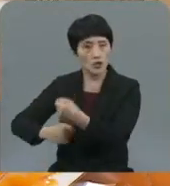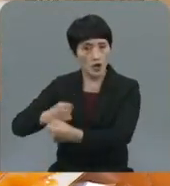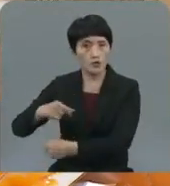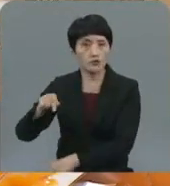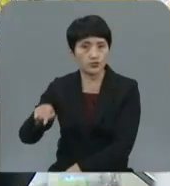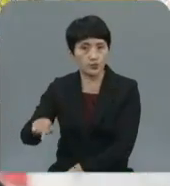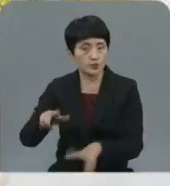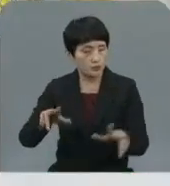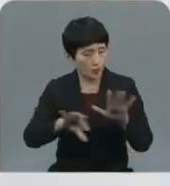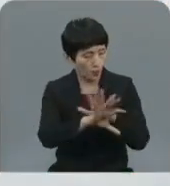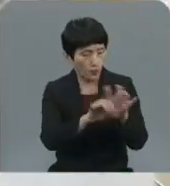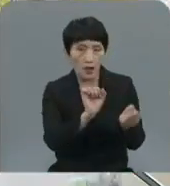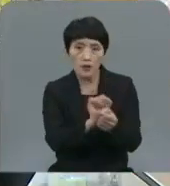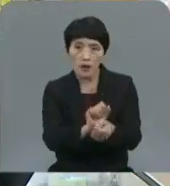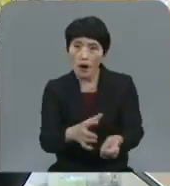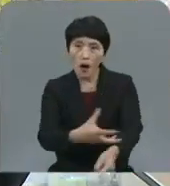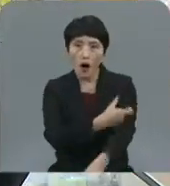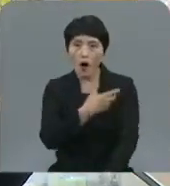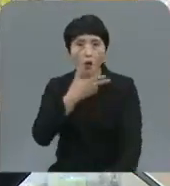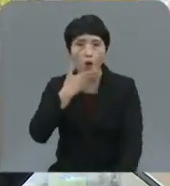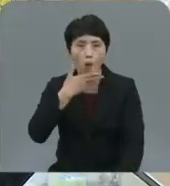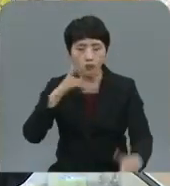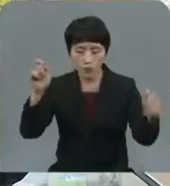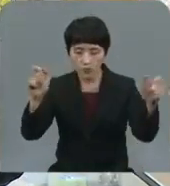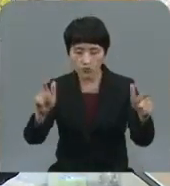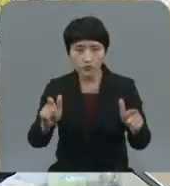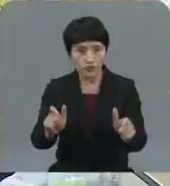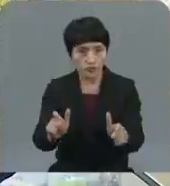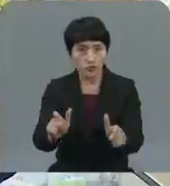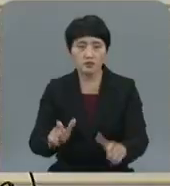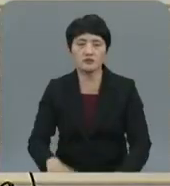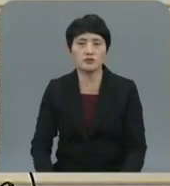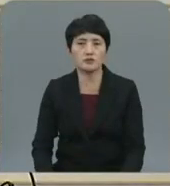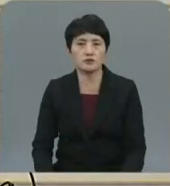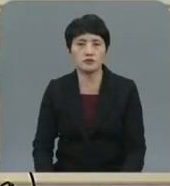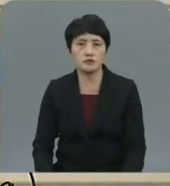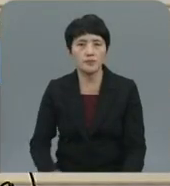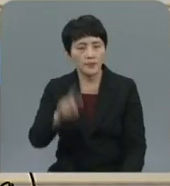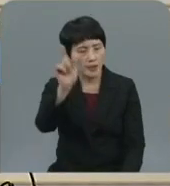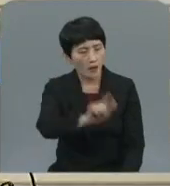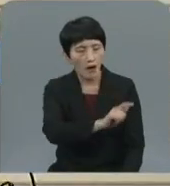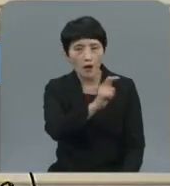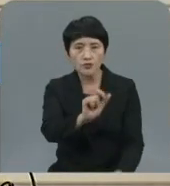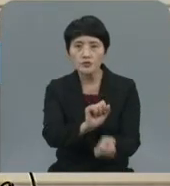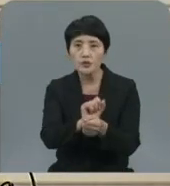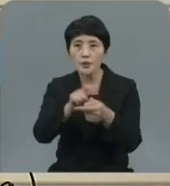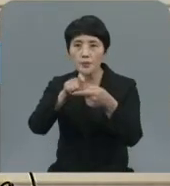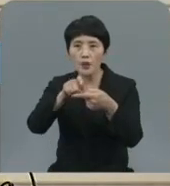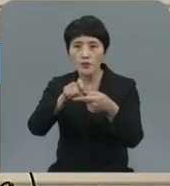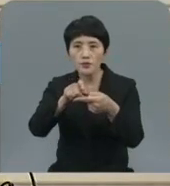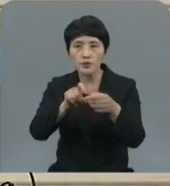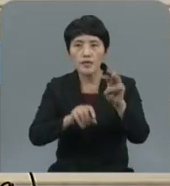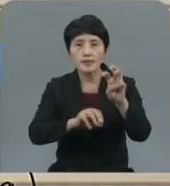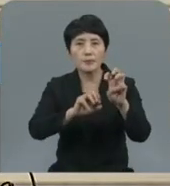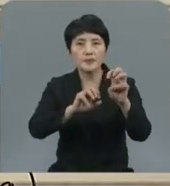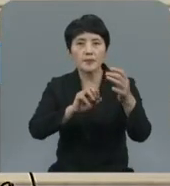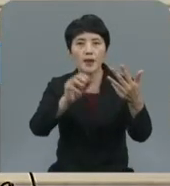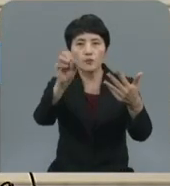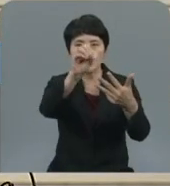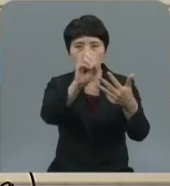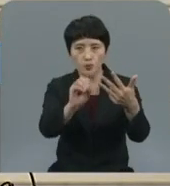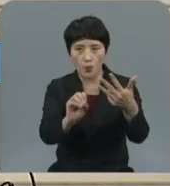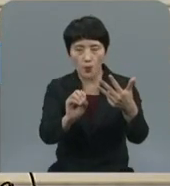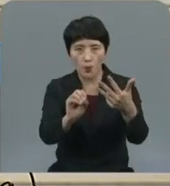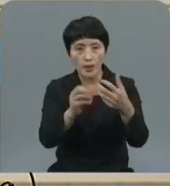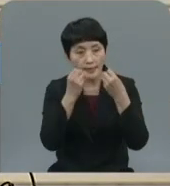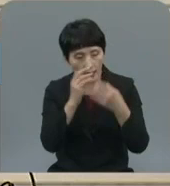行。新冠中央灾难安全对策本部第二次长韩昌谢介绍说，当天的中央灾难安全对策本部会议